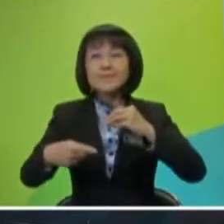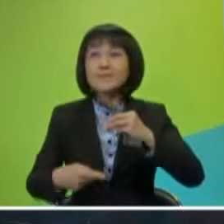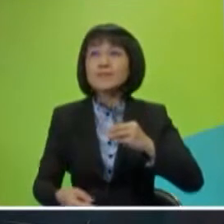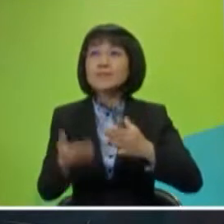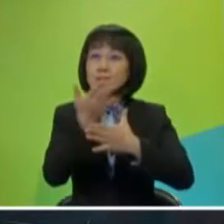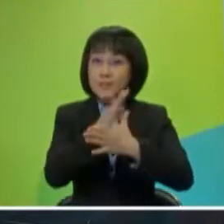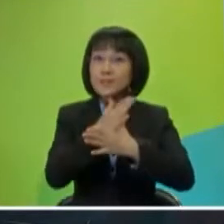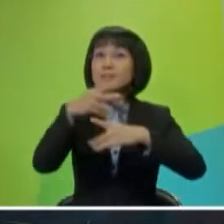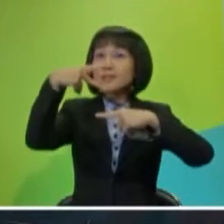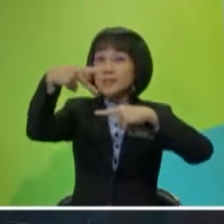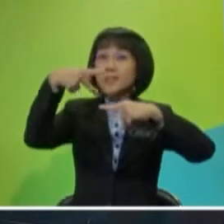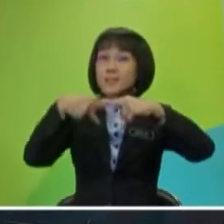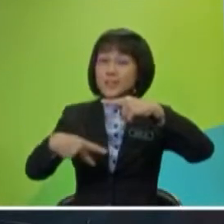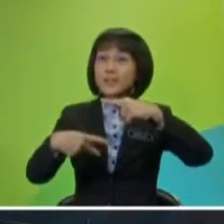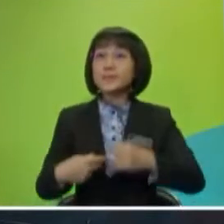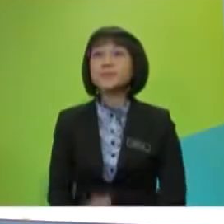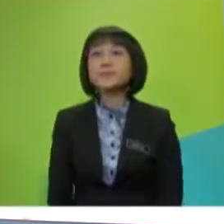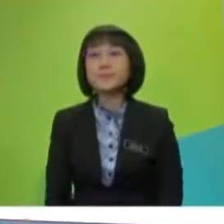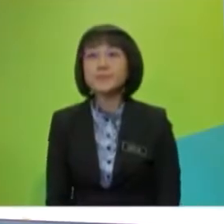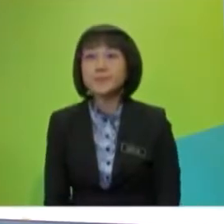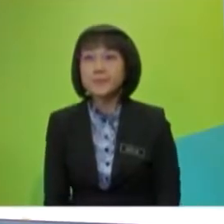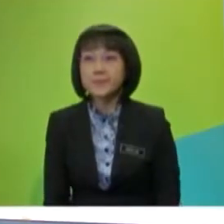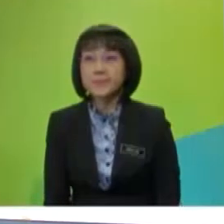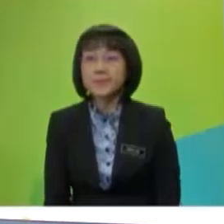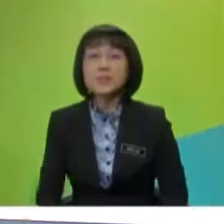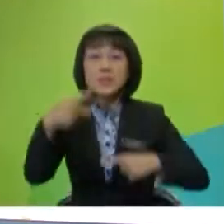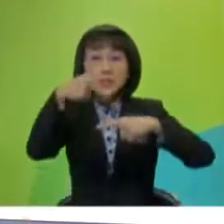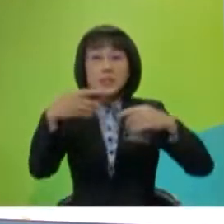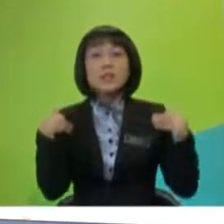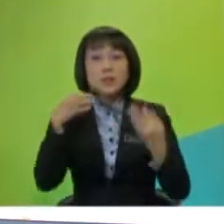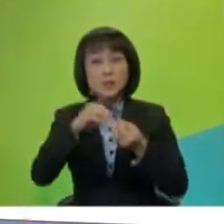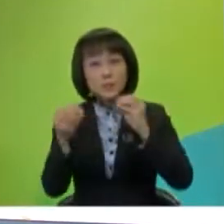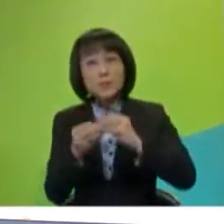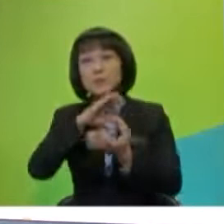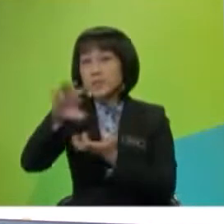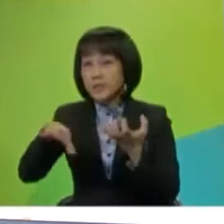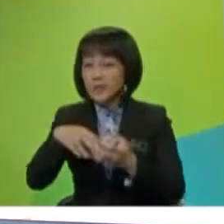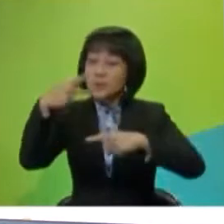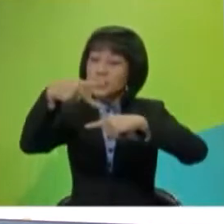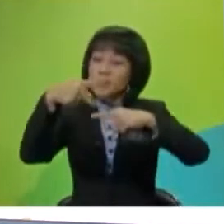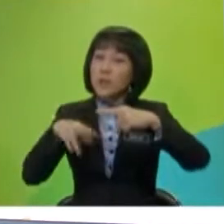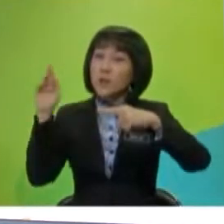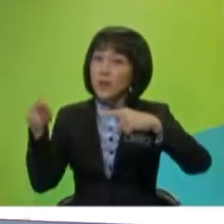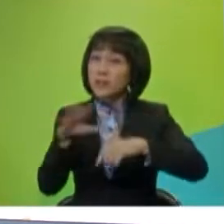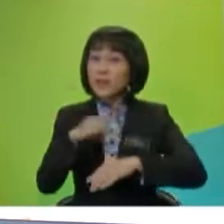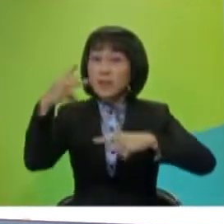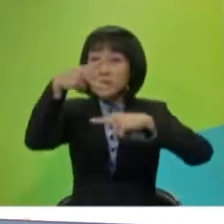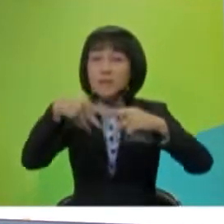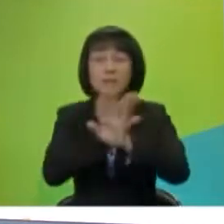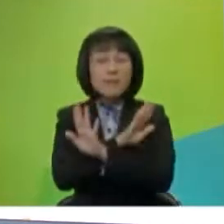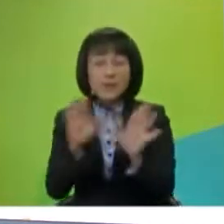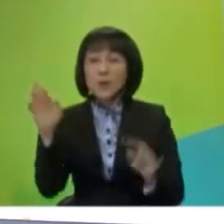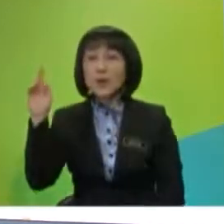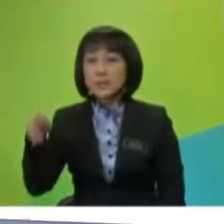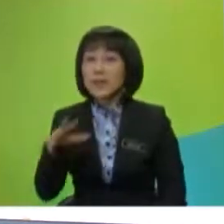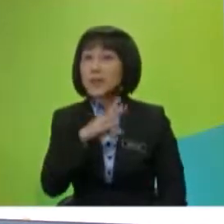ni, bahagi pecahan inilah. Maksudnya pecahan ni ada nombor bercampur, ada pecahan wajar, tak wajar dan juga pecahan termudah. Tapi selepas